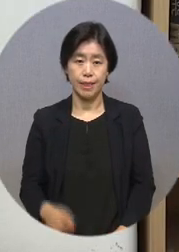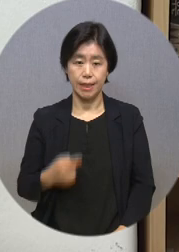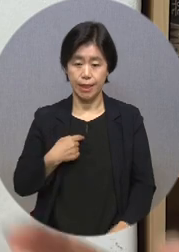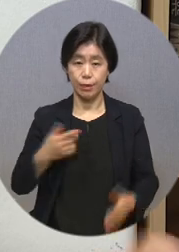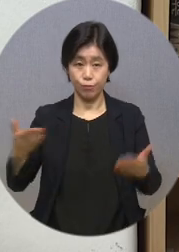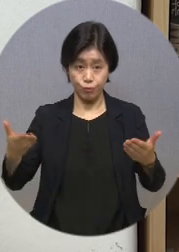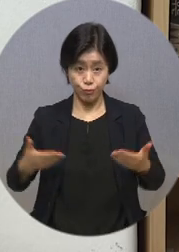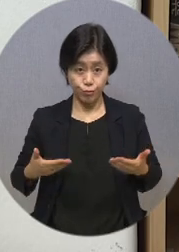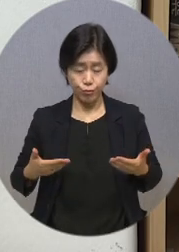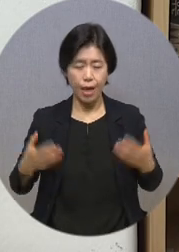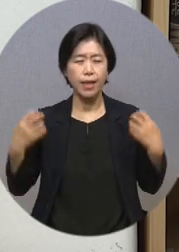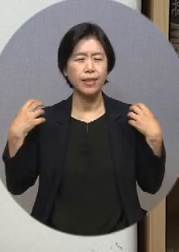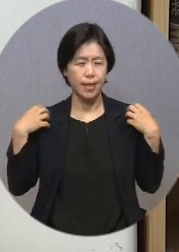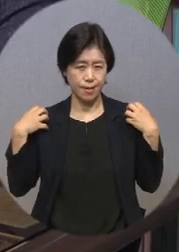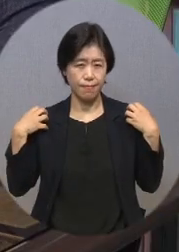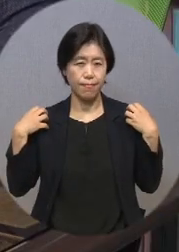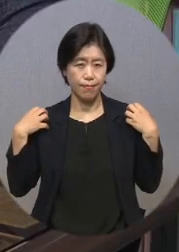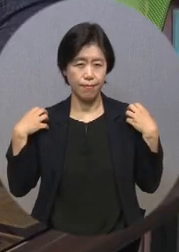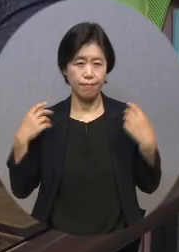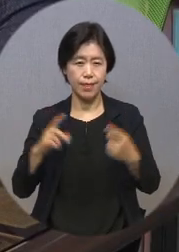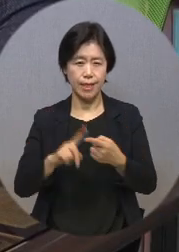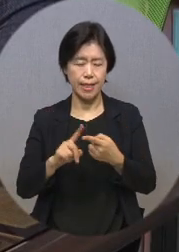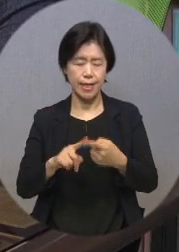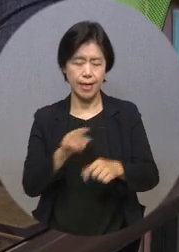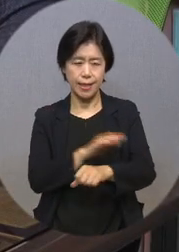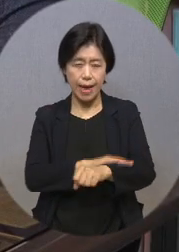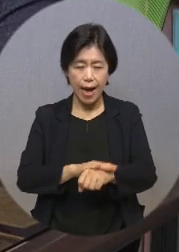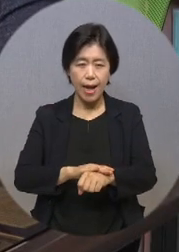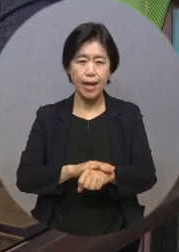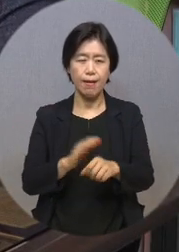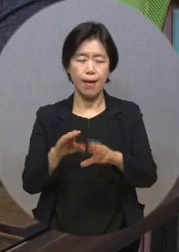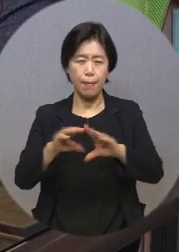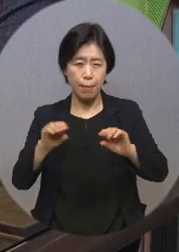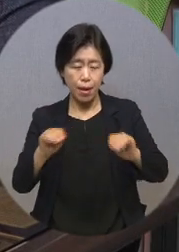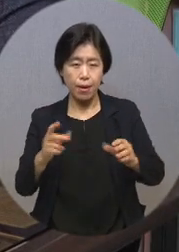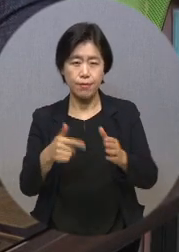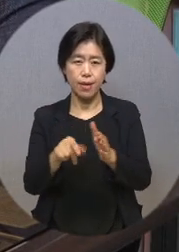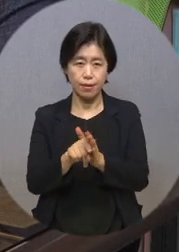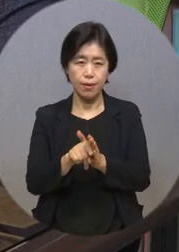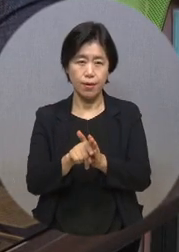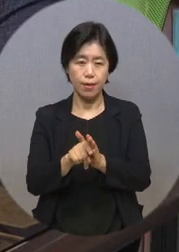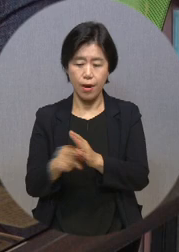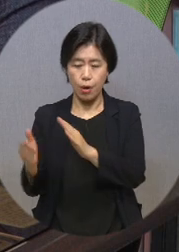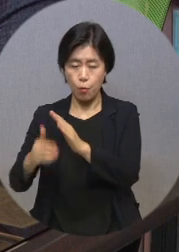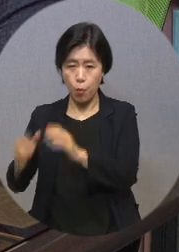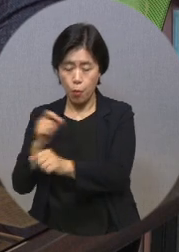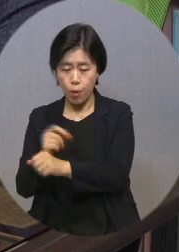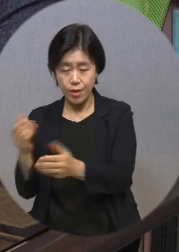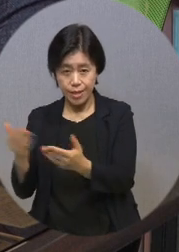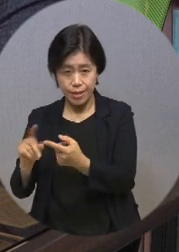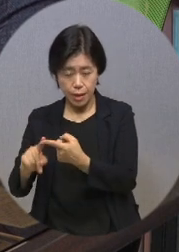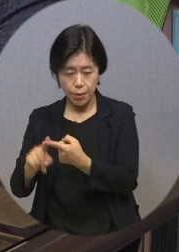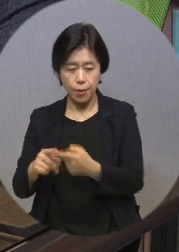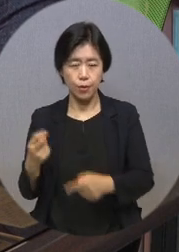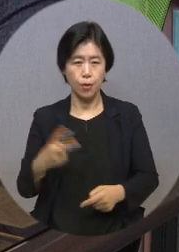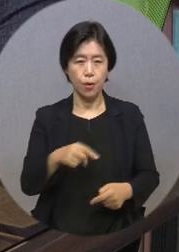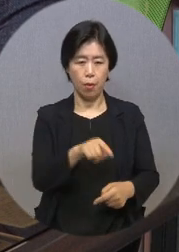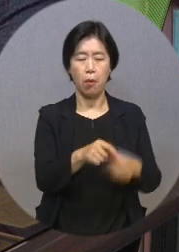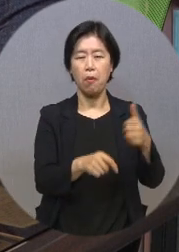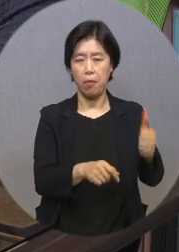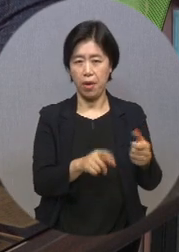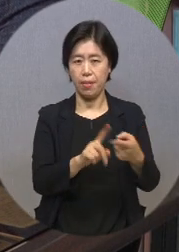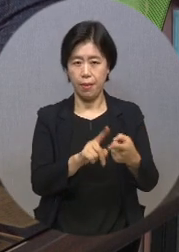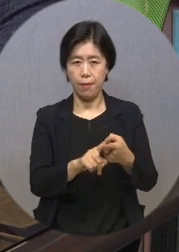그 책무 책임감 이런 것들을 다 잘 해내기 위해서 공무원으로서도 그리고 또 사회복지협회장으로서도